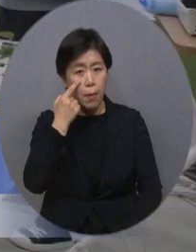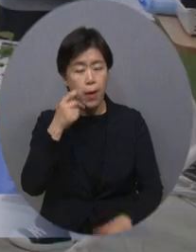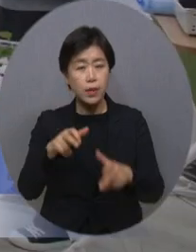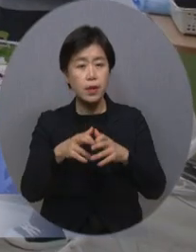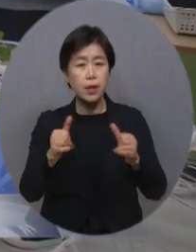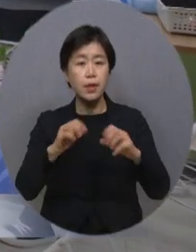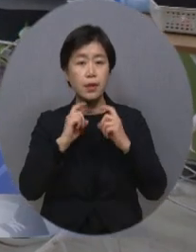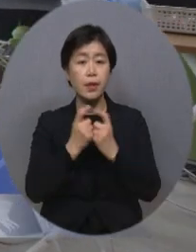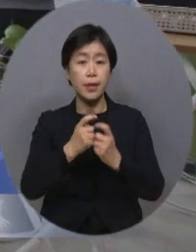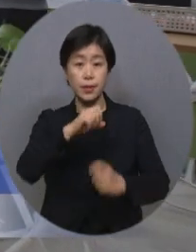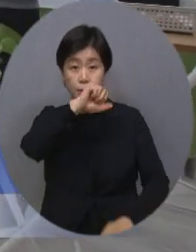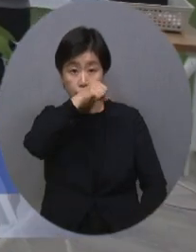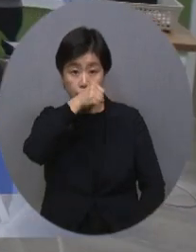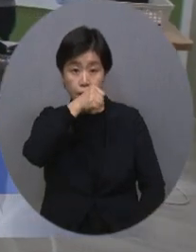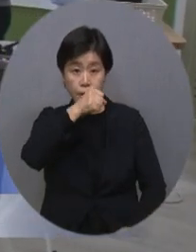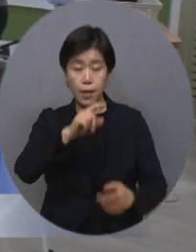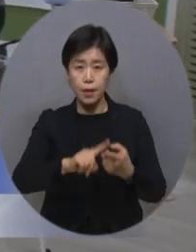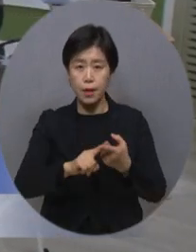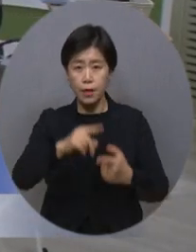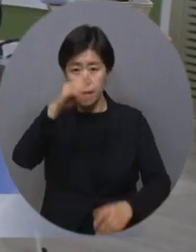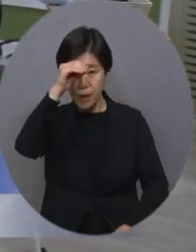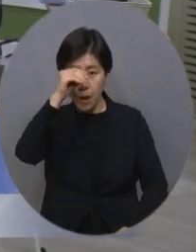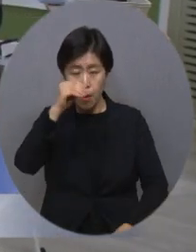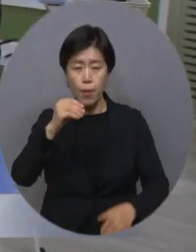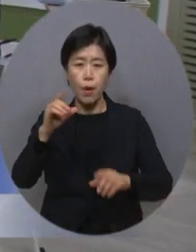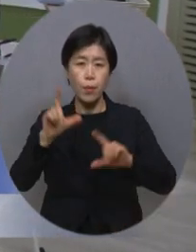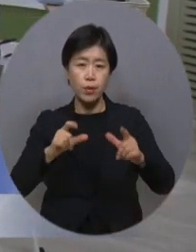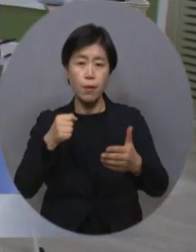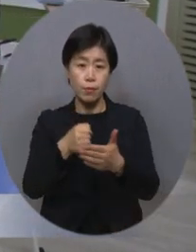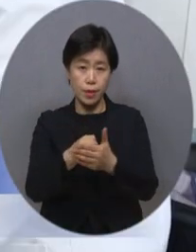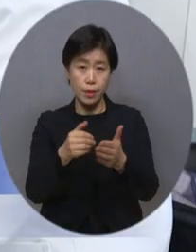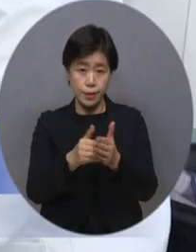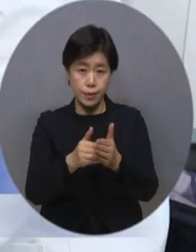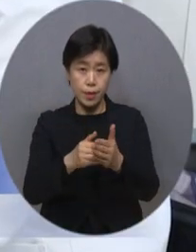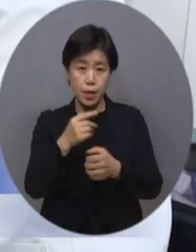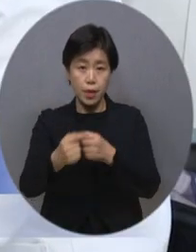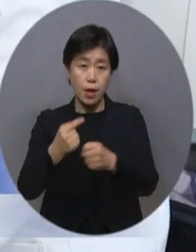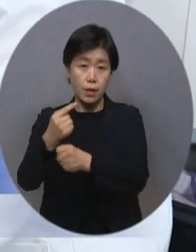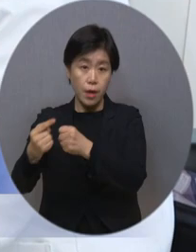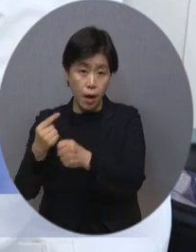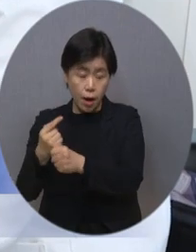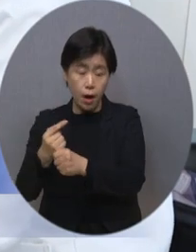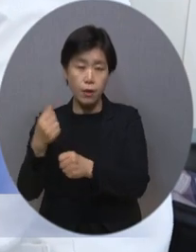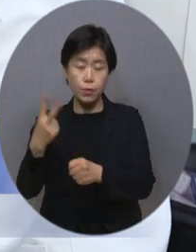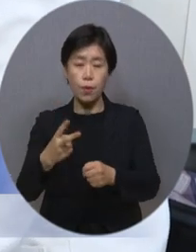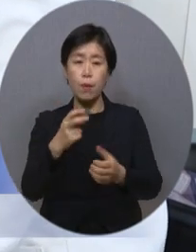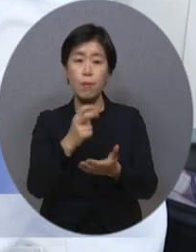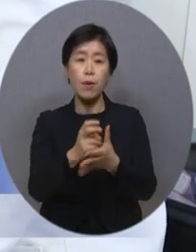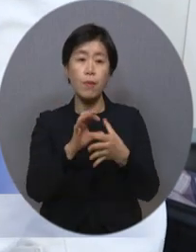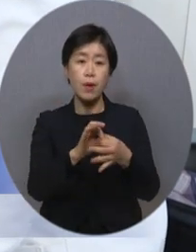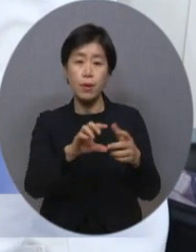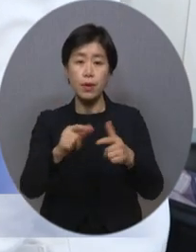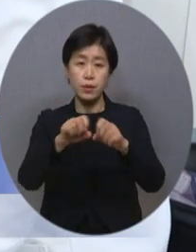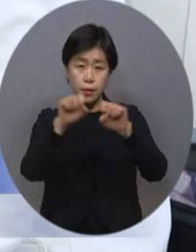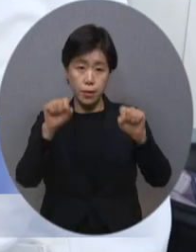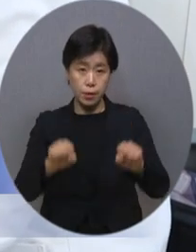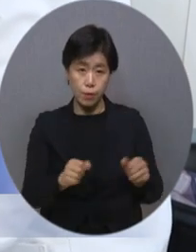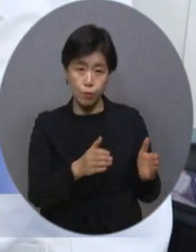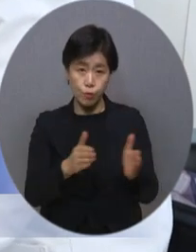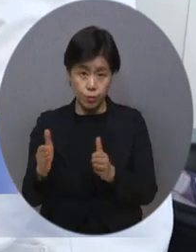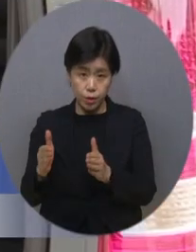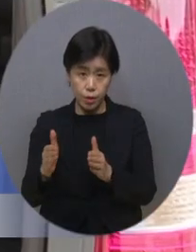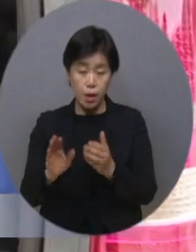예산제 시범사업 모델을 확정하고 연차별 시범사업과 법령 시스템 준비를 거쳐 오는